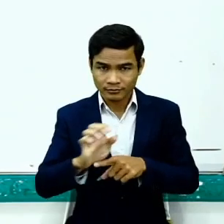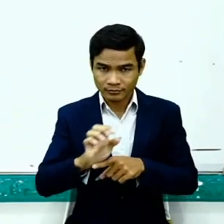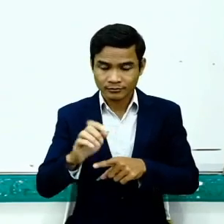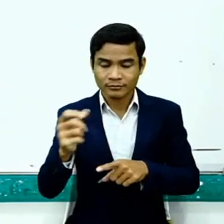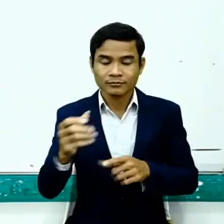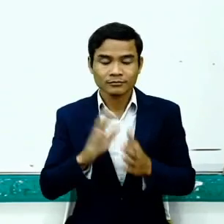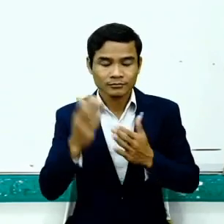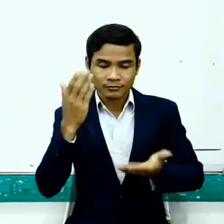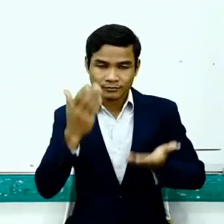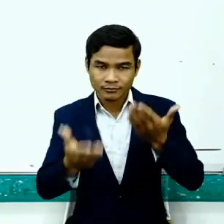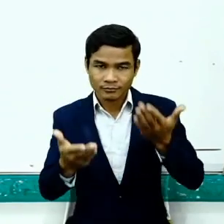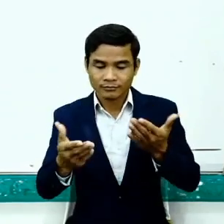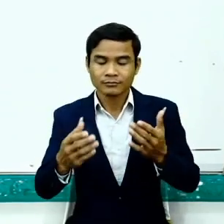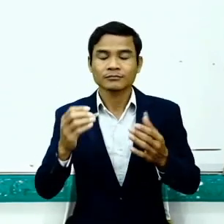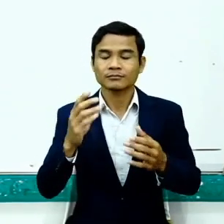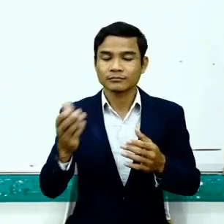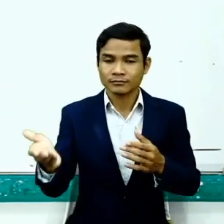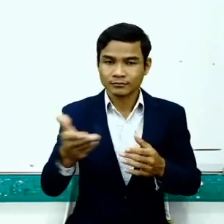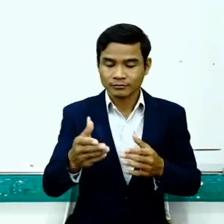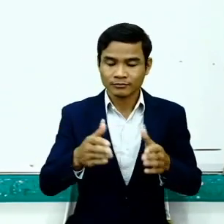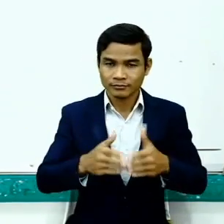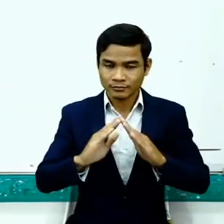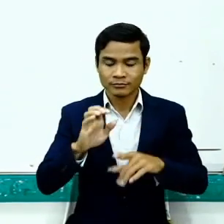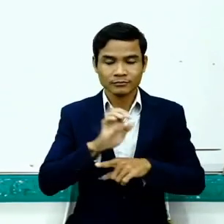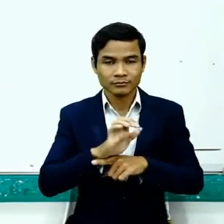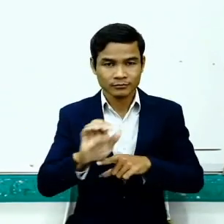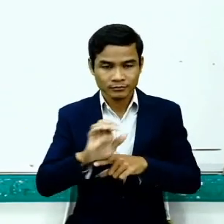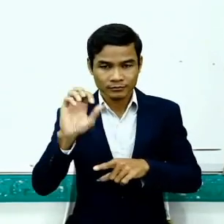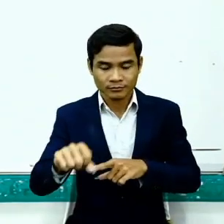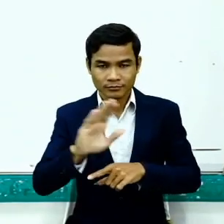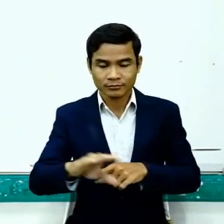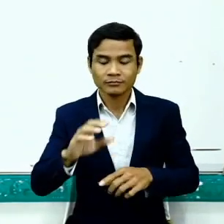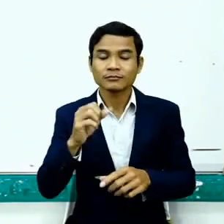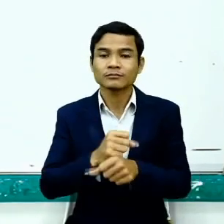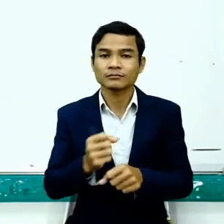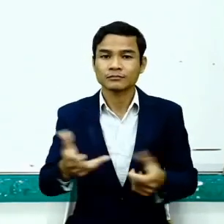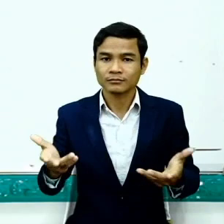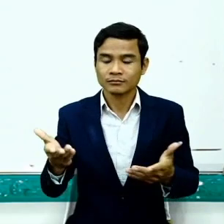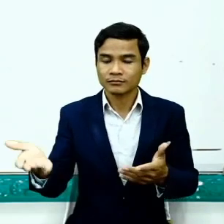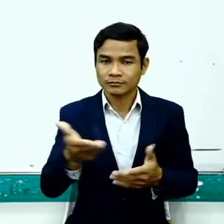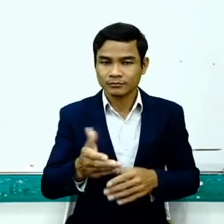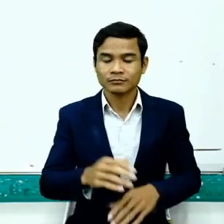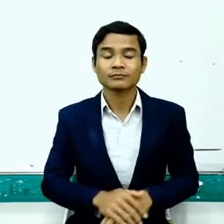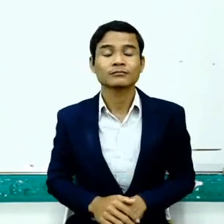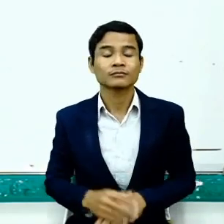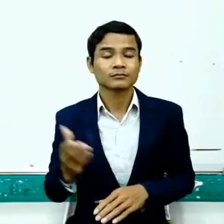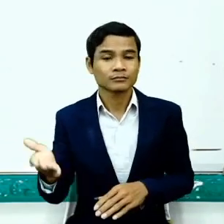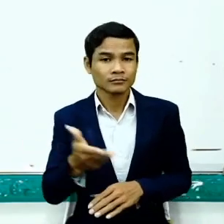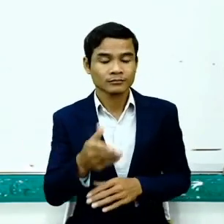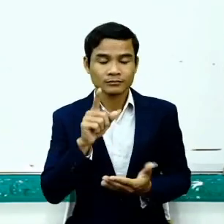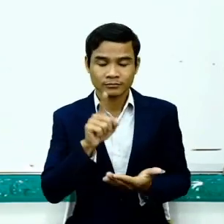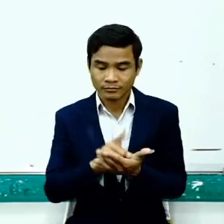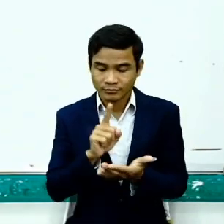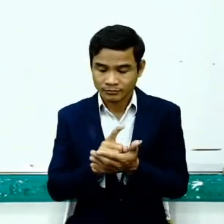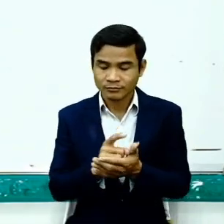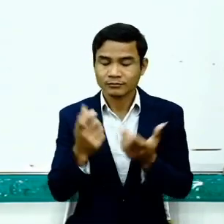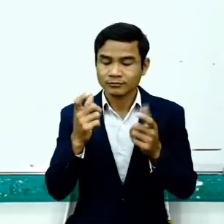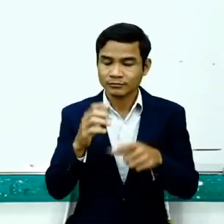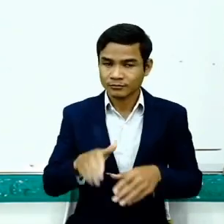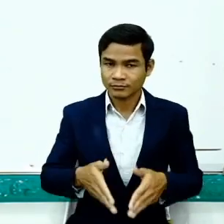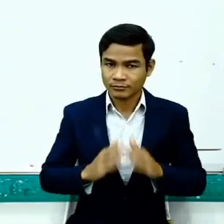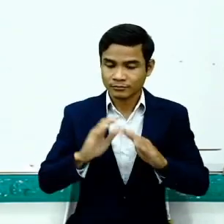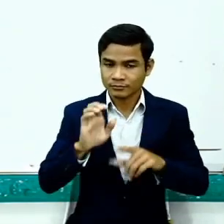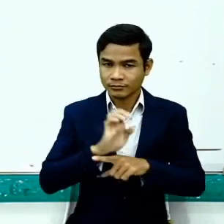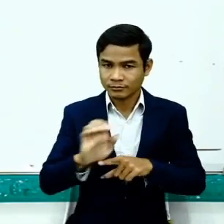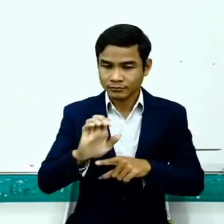bàn xe màn. Chà, chắc nạp bây bằng cao chùm nào bàn. Chà, ta dưới tới thua đường mặt đấy. Chà, dưới tới. Chà, nạp bây bằng cao chùm nào bán.